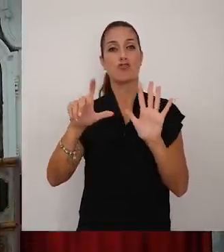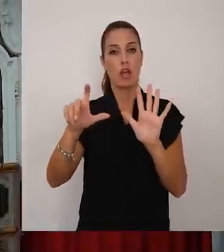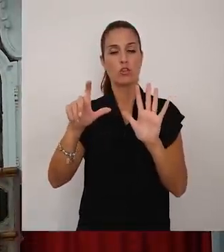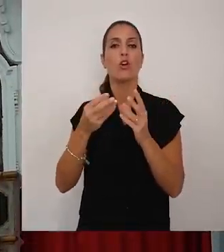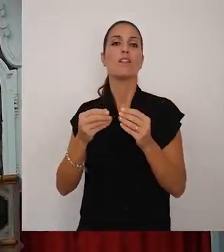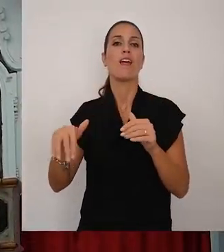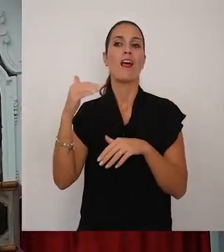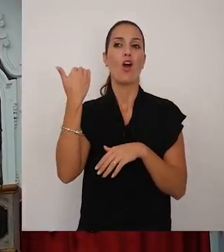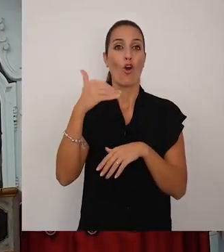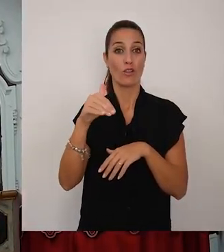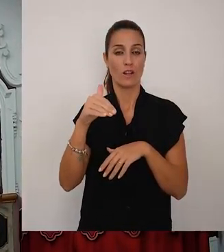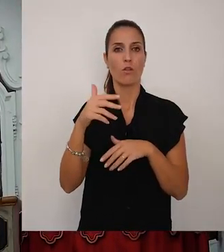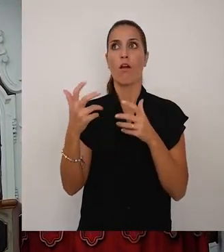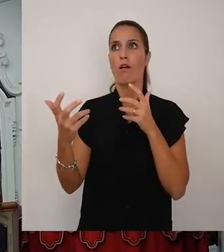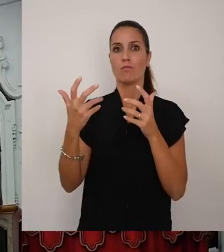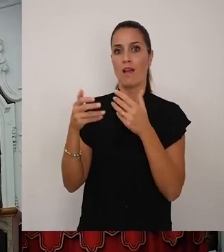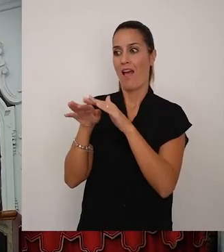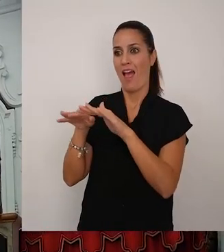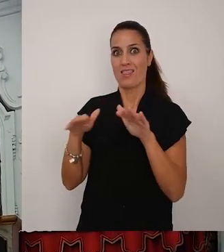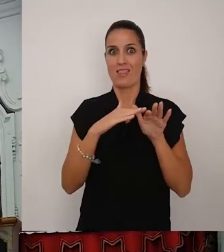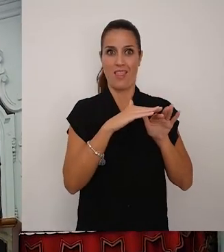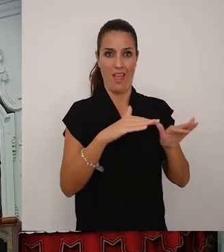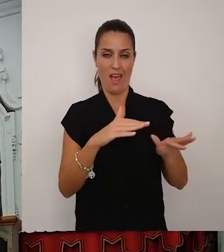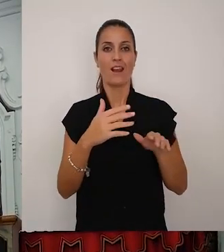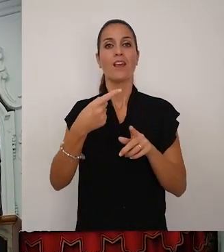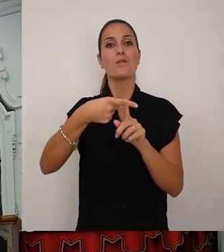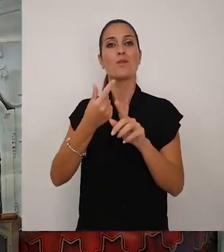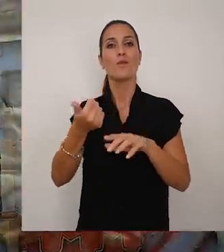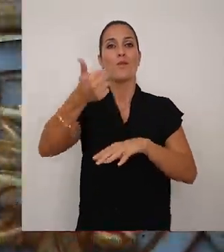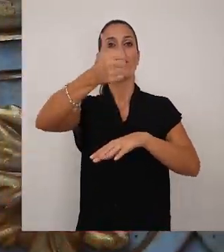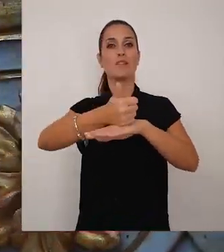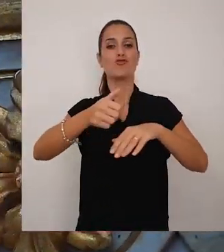messa in risalto dalle cappelle laterali e dall'elegante altare maggiore.